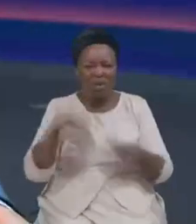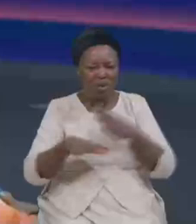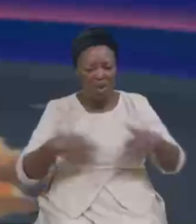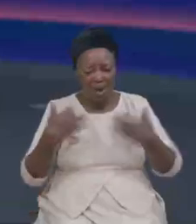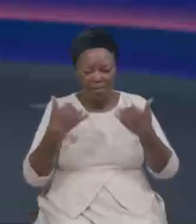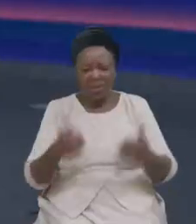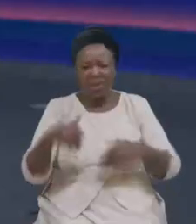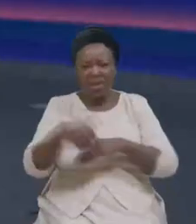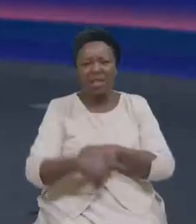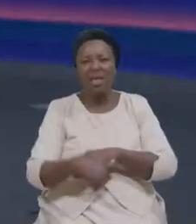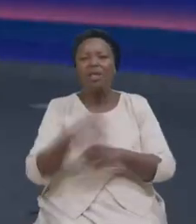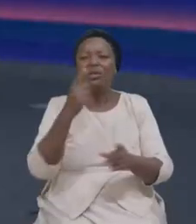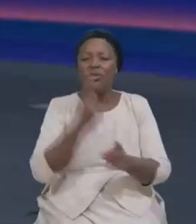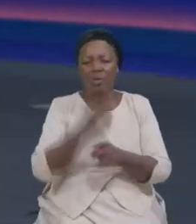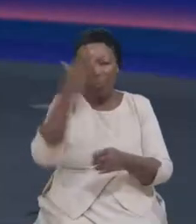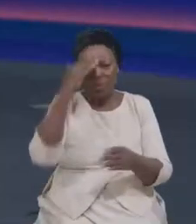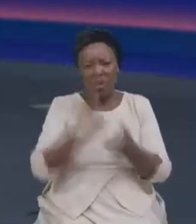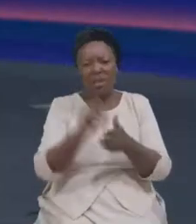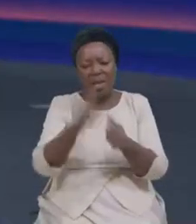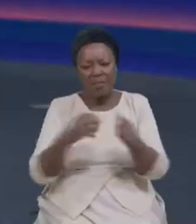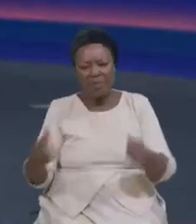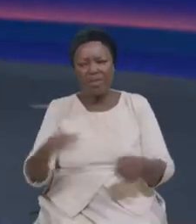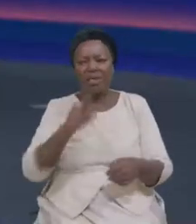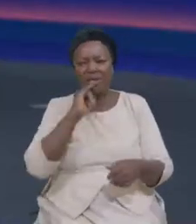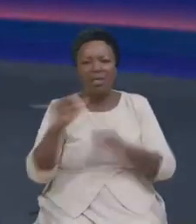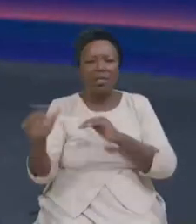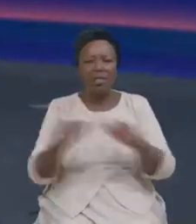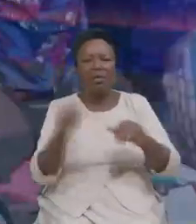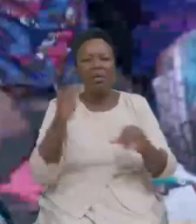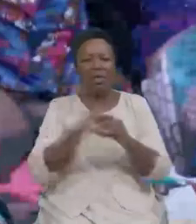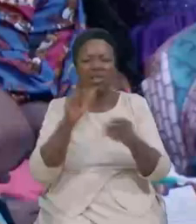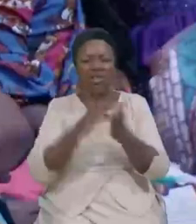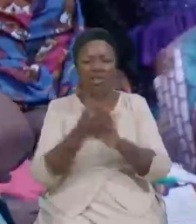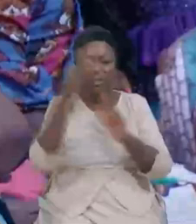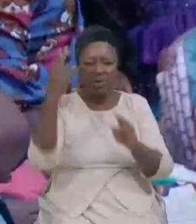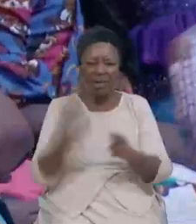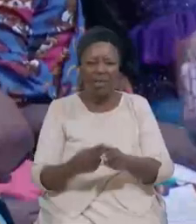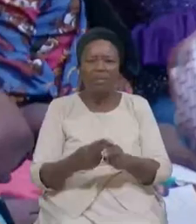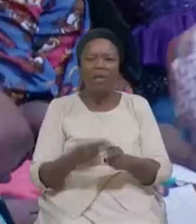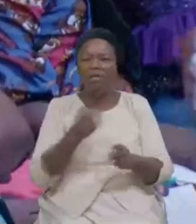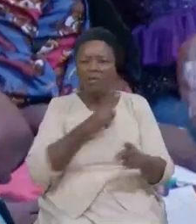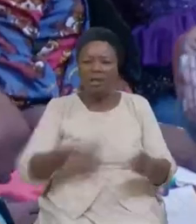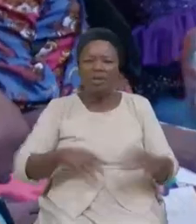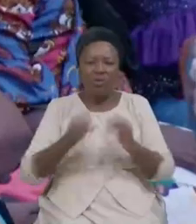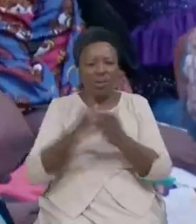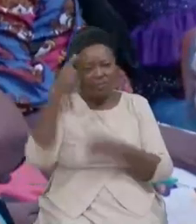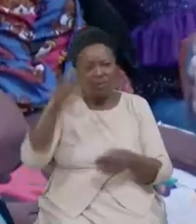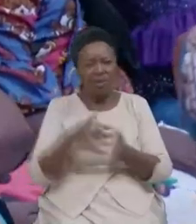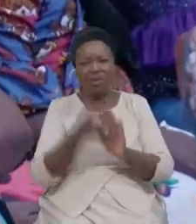soir, tout est fait. Amen. Amen, amen, c'est fait. Mais nous le louons.